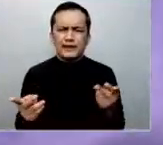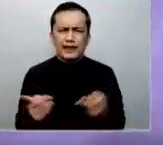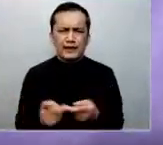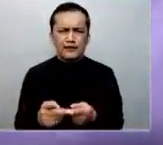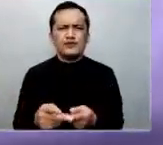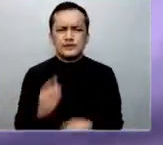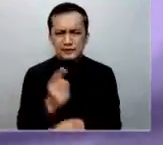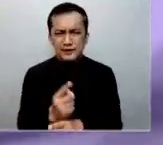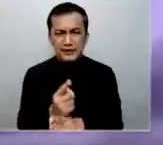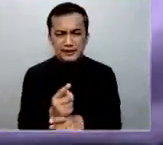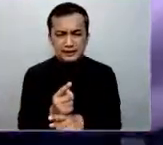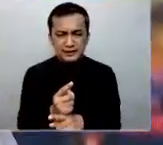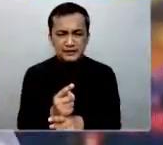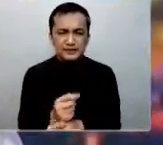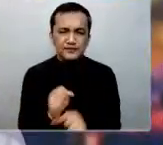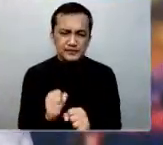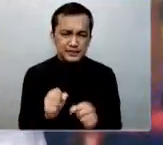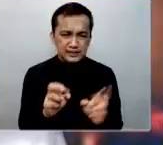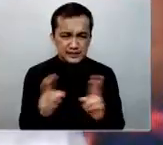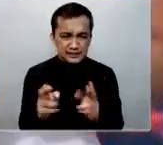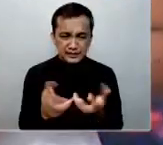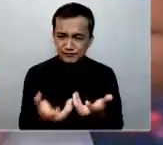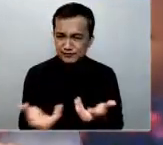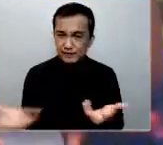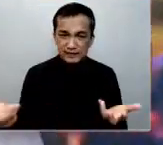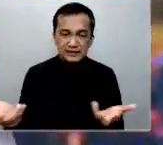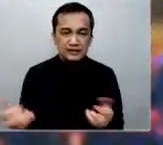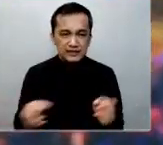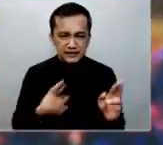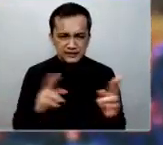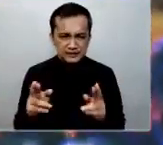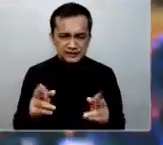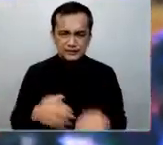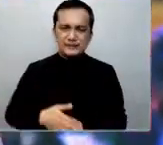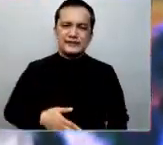Parang ready na for handaan, saka ready na sa mga chan natin.